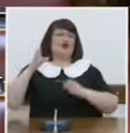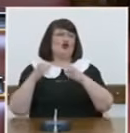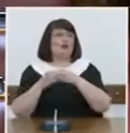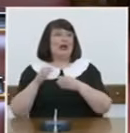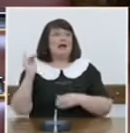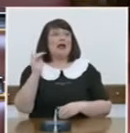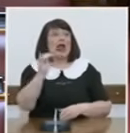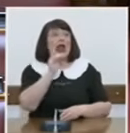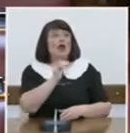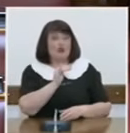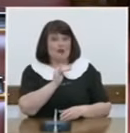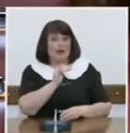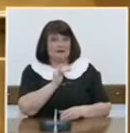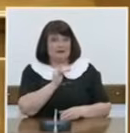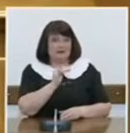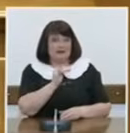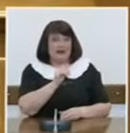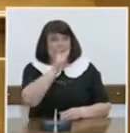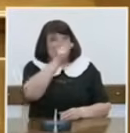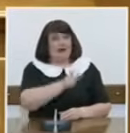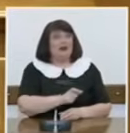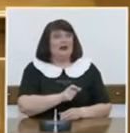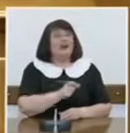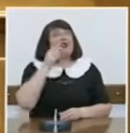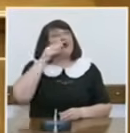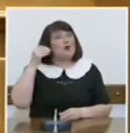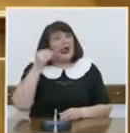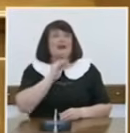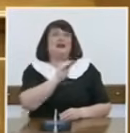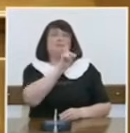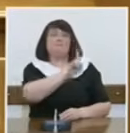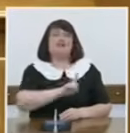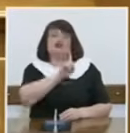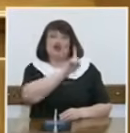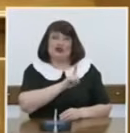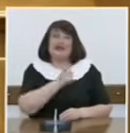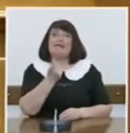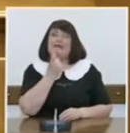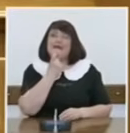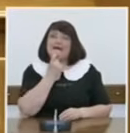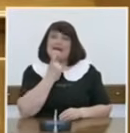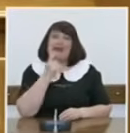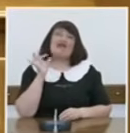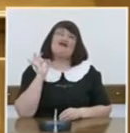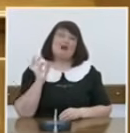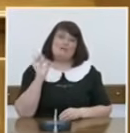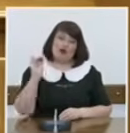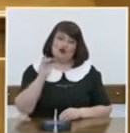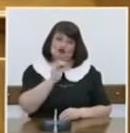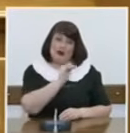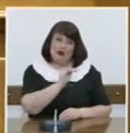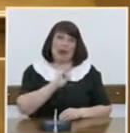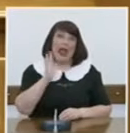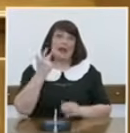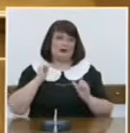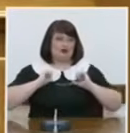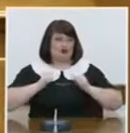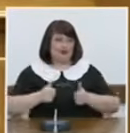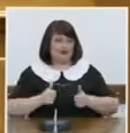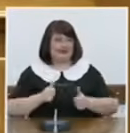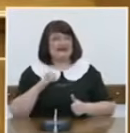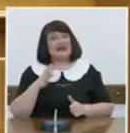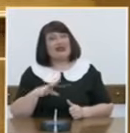Μητσοτάκη, κύριο Ανδρουλάκη, κύριο Κασελάκη, κύριο Φάμελο, αν τολμήσουν ή αν θέλουν, επειδή